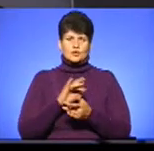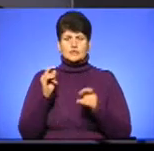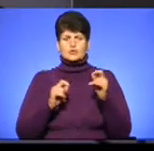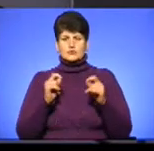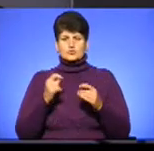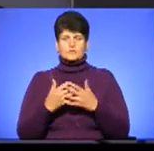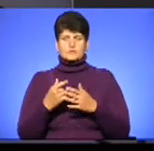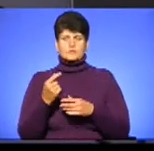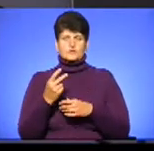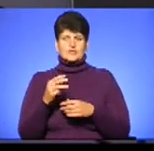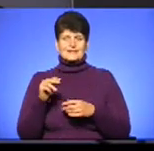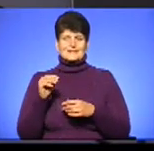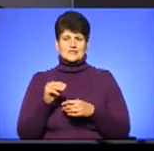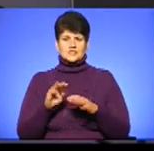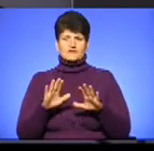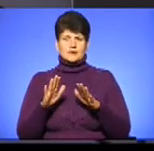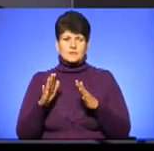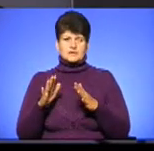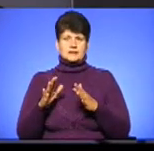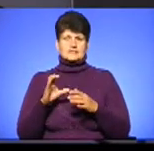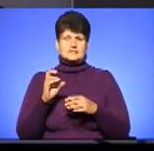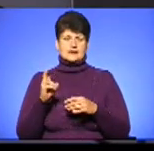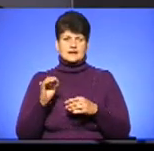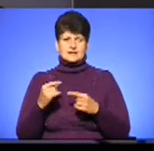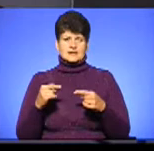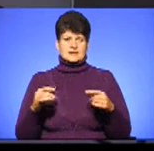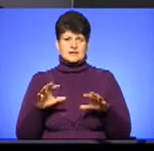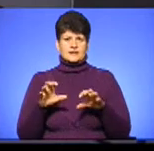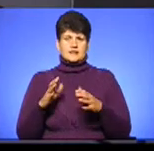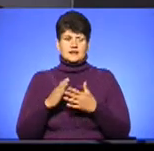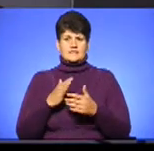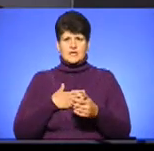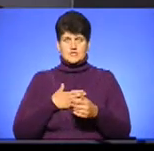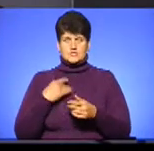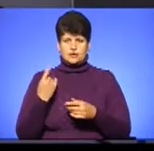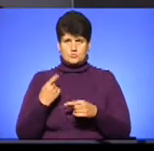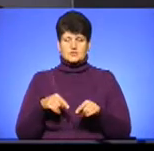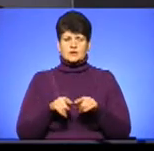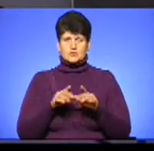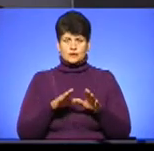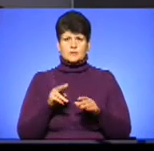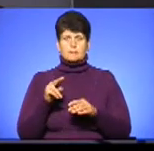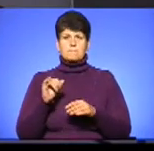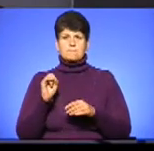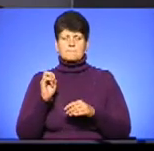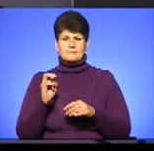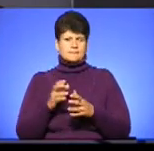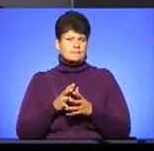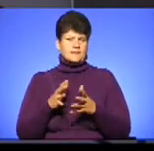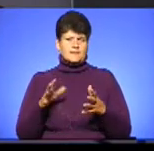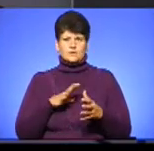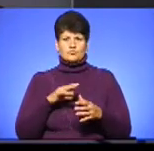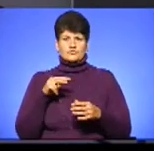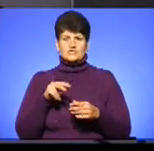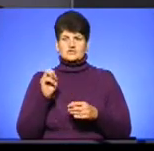близько 1500 випадків сказу різних тварин реєструється. І в нашій області також. Пік сказу припадав на 2012 рік, коли